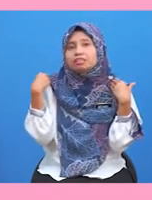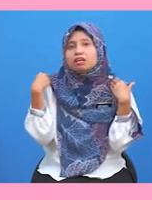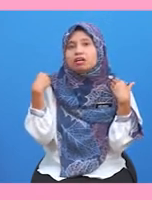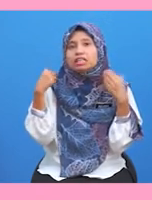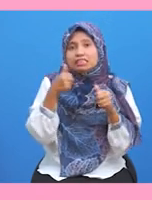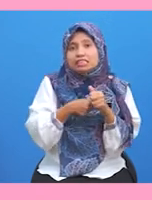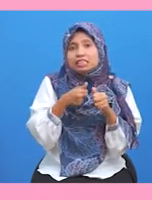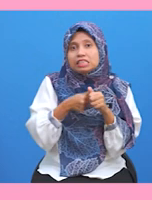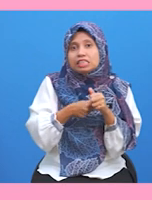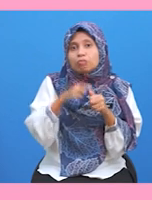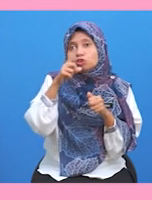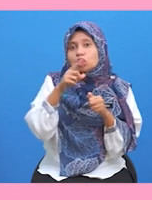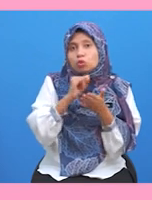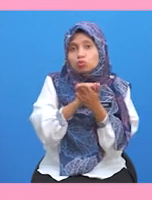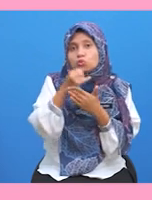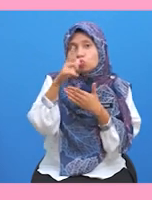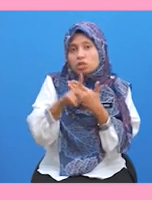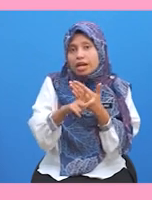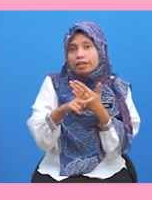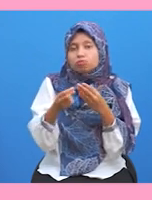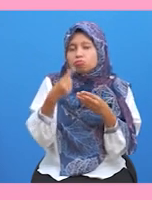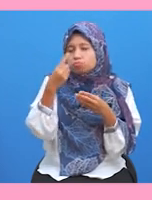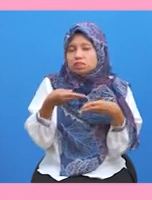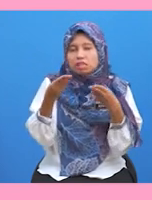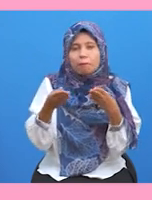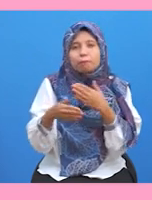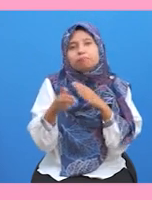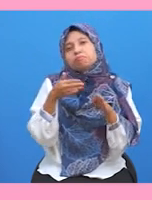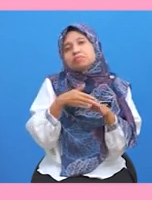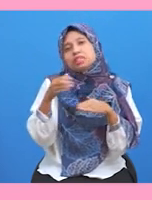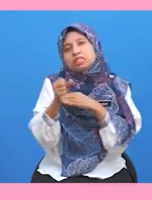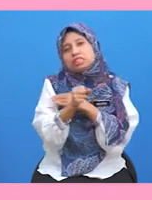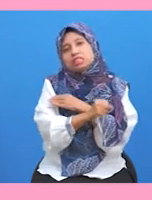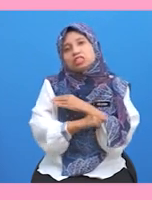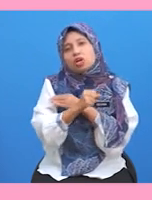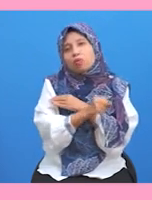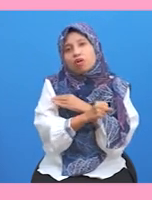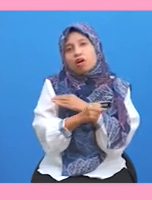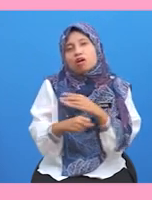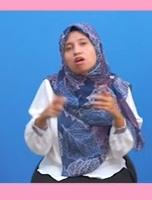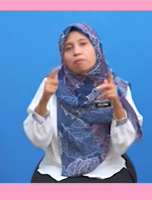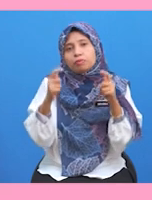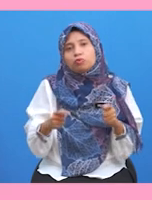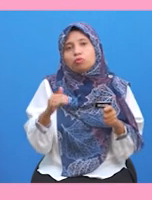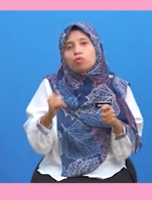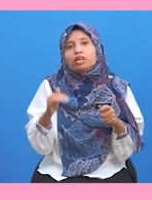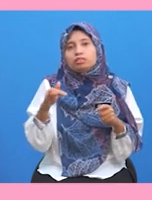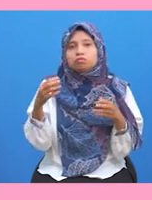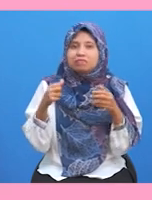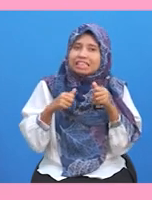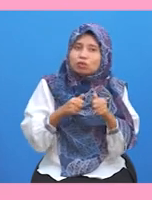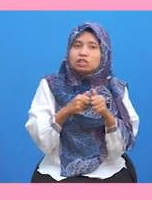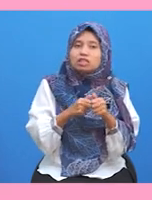1 Julai kerana menentang penyerahan Sarawak kepada British. Pertubuhan yang menyertai persidangan